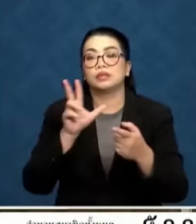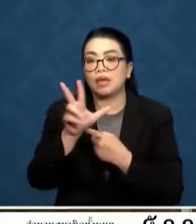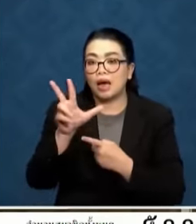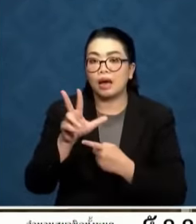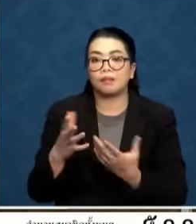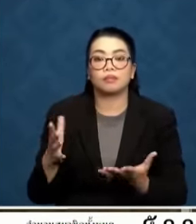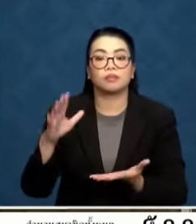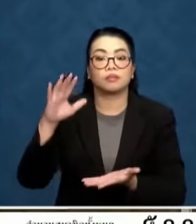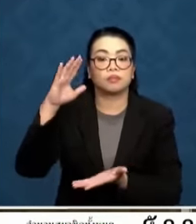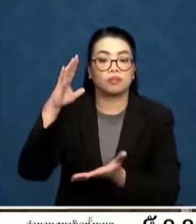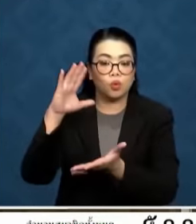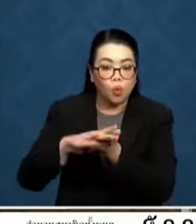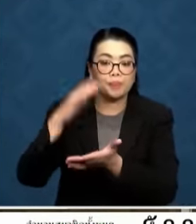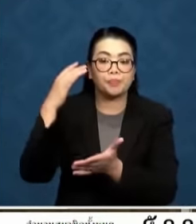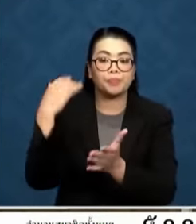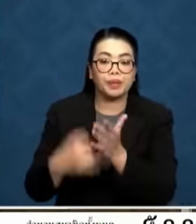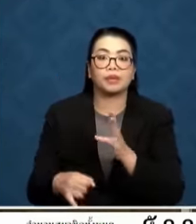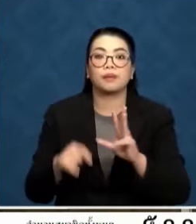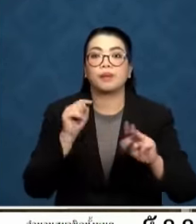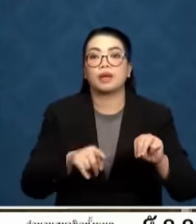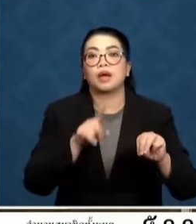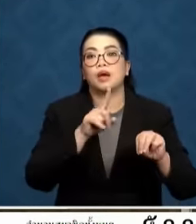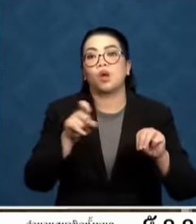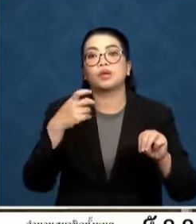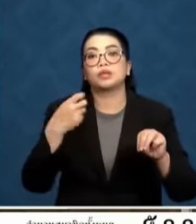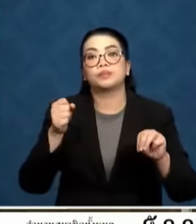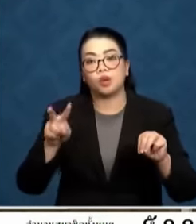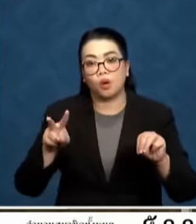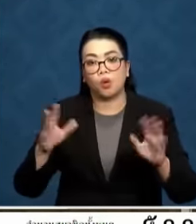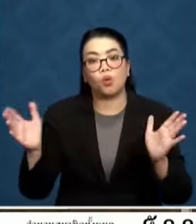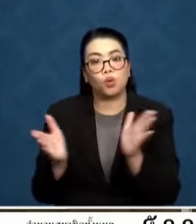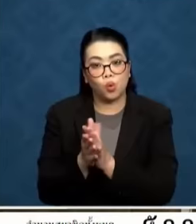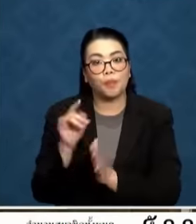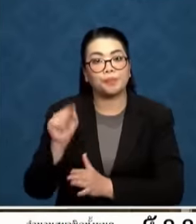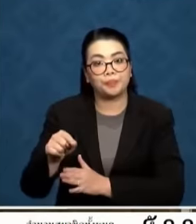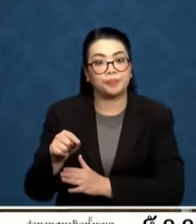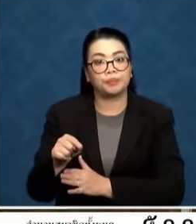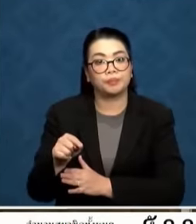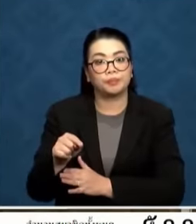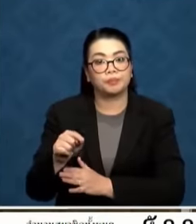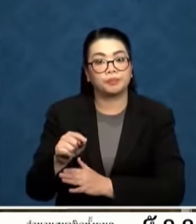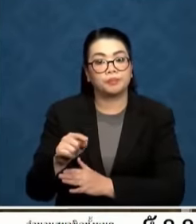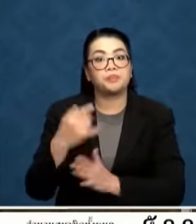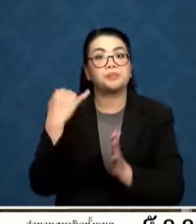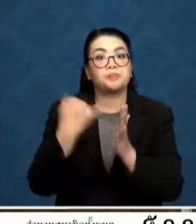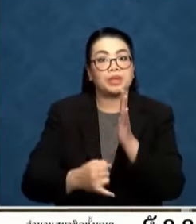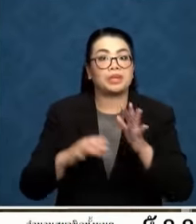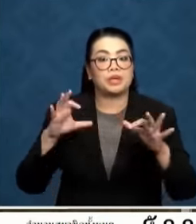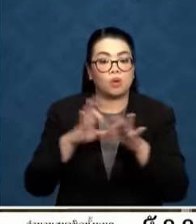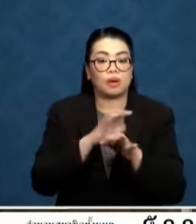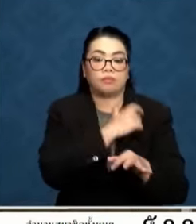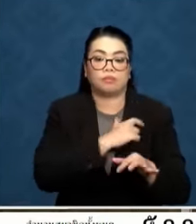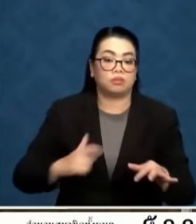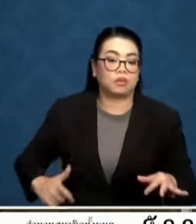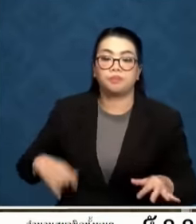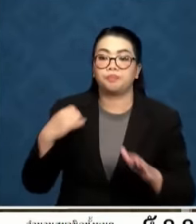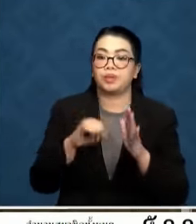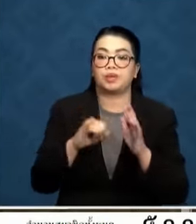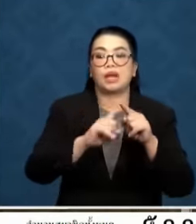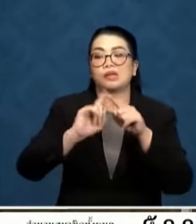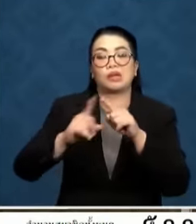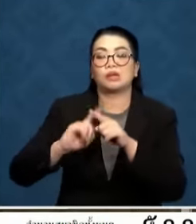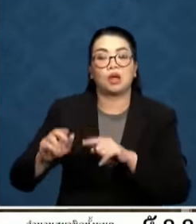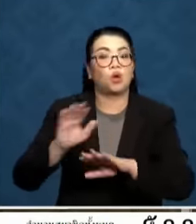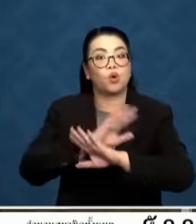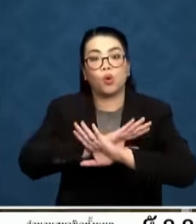จะรวมคดีมาตรา112ด้วยหรือไม่ที่ต้องถามเพราะว่ามาถึงึงวันนี้บาง